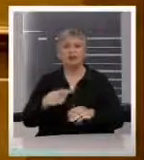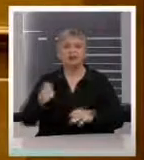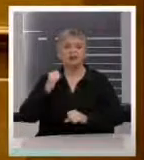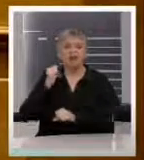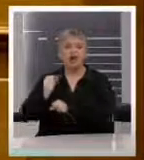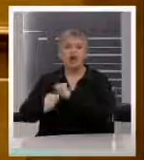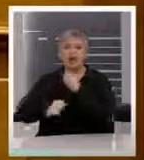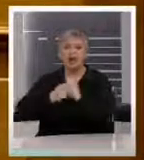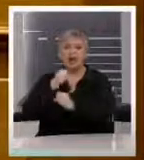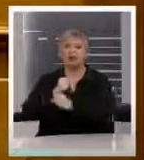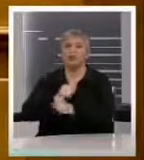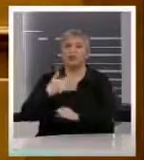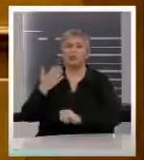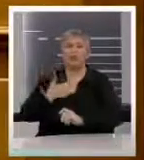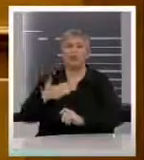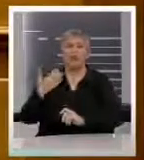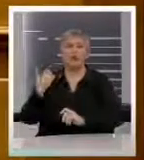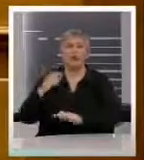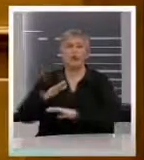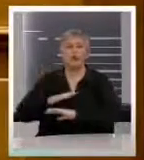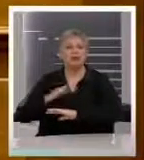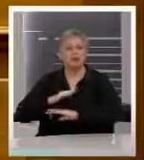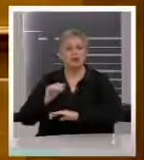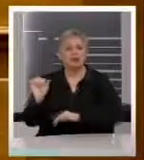και εφέδρων είχε απόλυτη επιτυχία.